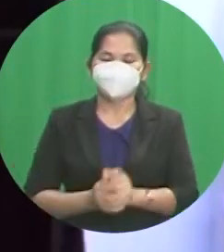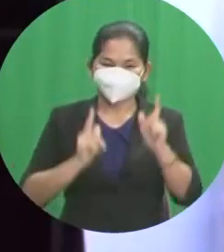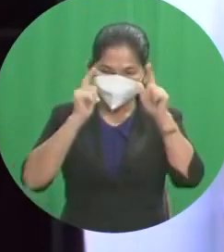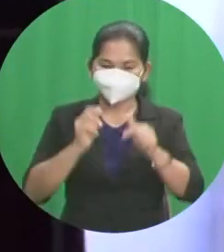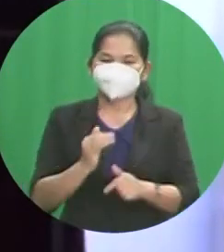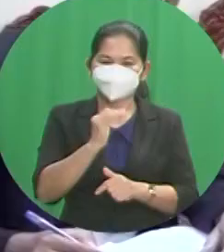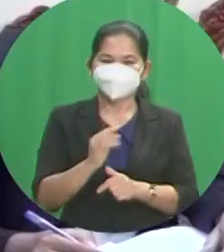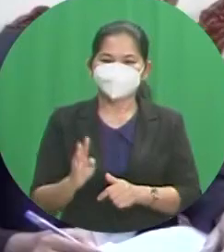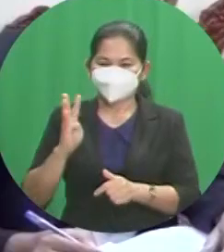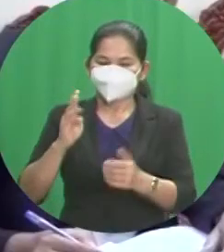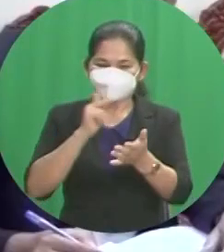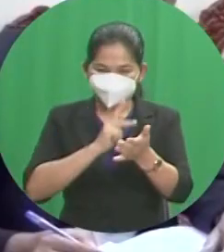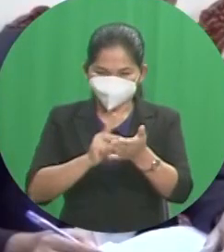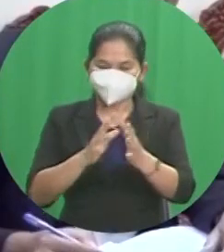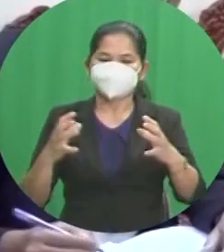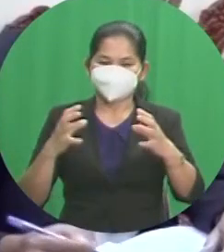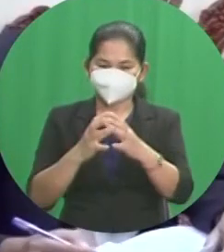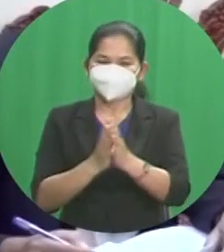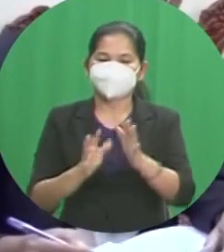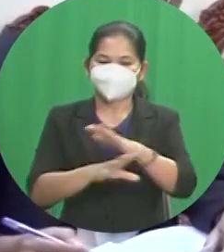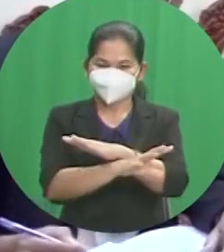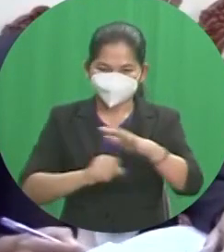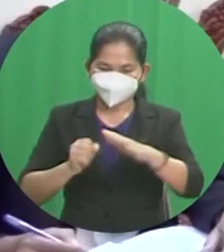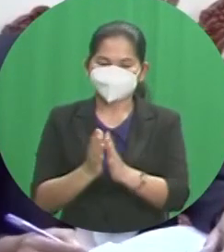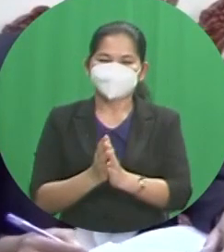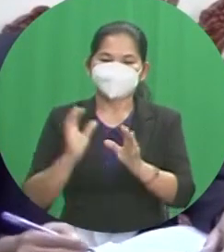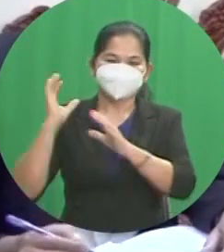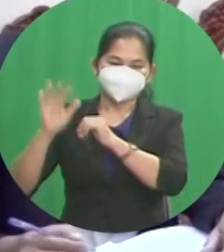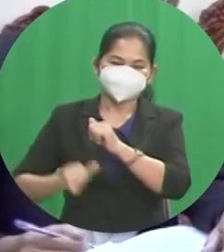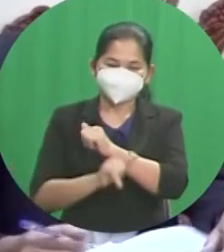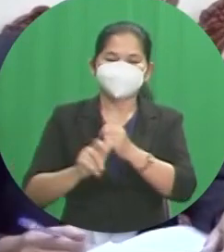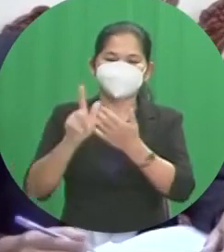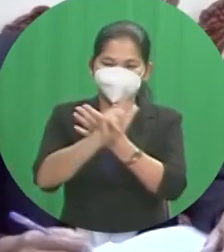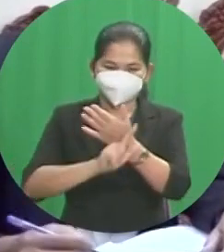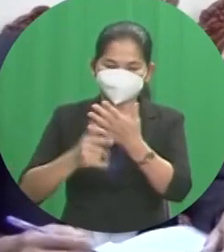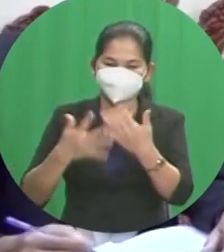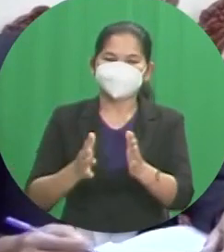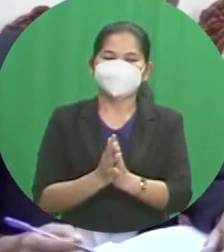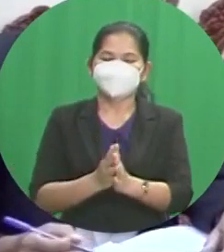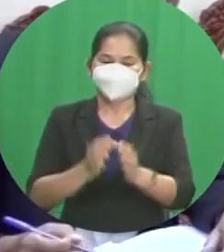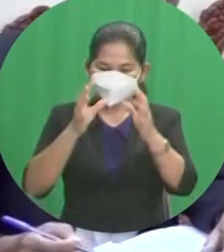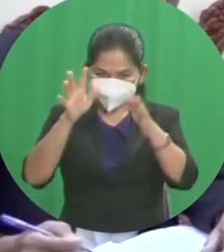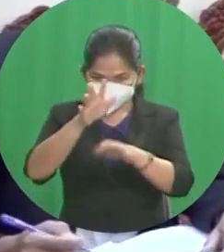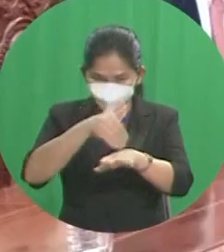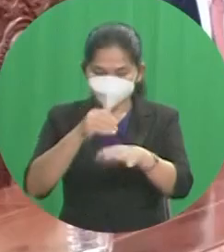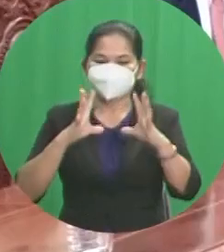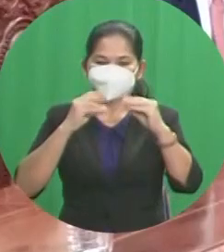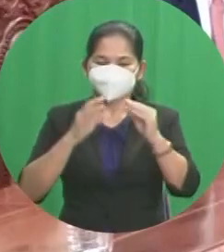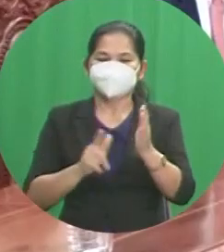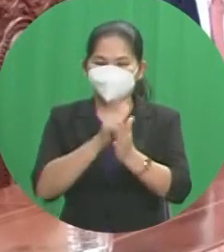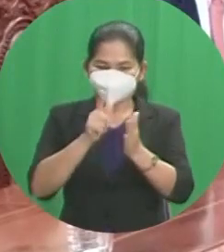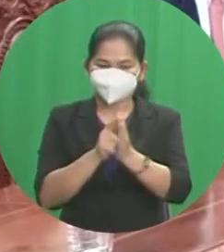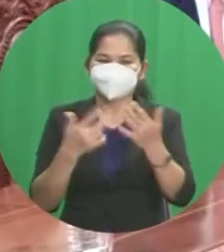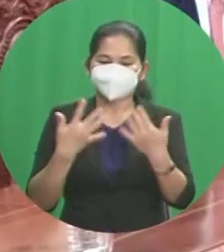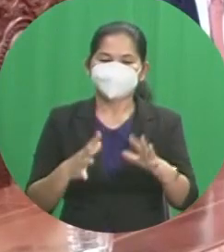មសុកស៊ីឡូអគ្គលេខាធិការក្រុមប្រឹក្សាស្ដារអភិវឌ្ឍវិស័យកសិកម្មនិងជលបាត់និងជាអ្នកកោះប្រជុំកិច្ចសន្ទនាថ្នាក់ជាតិស